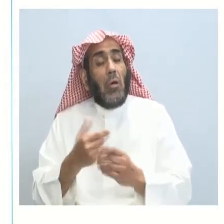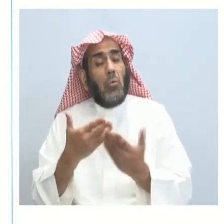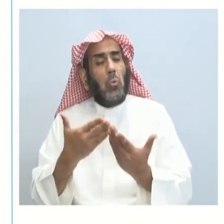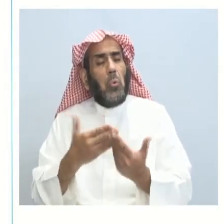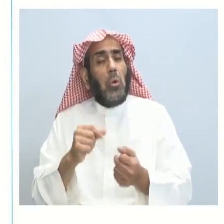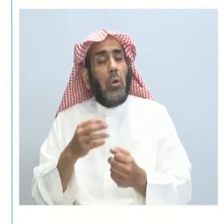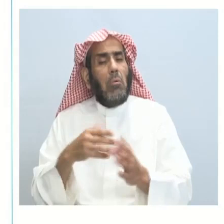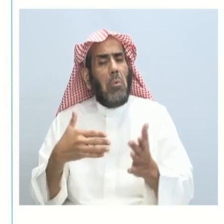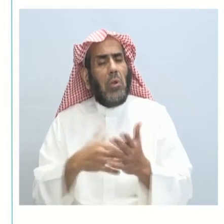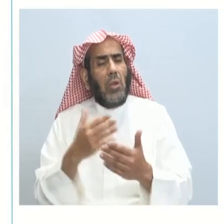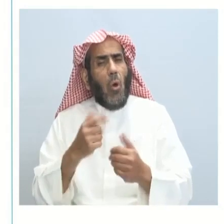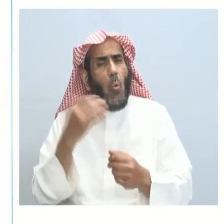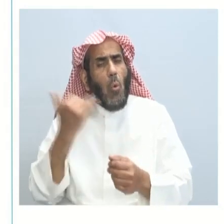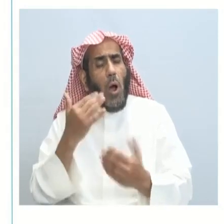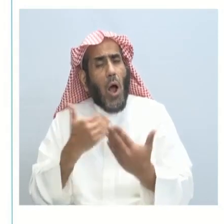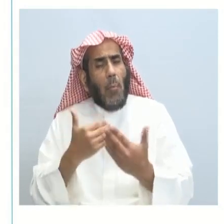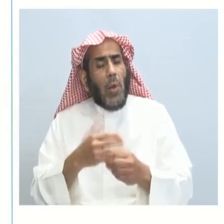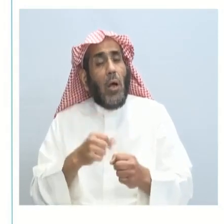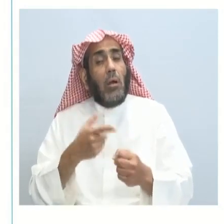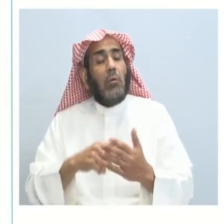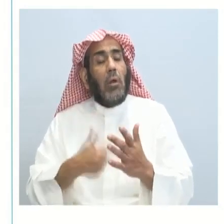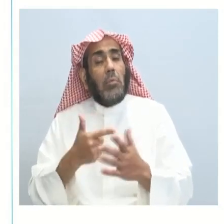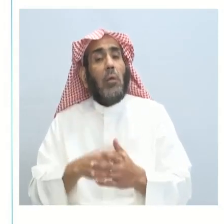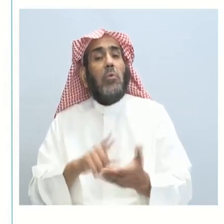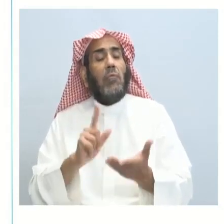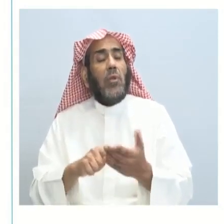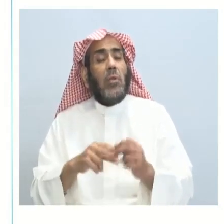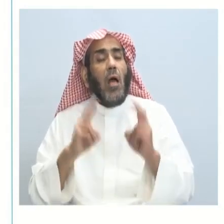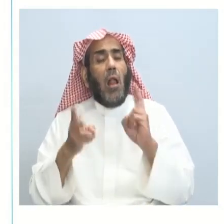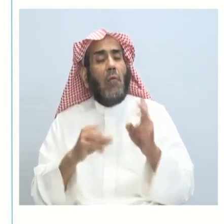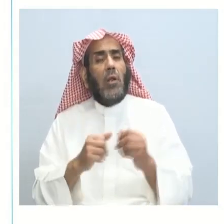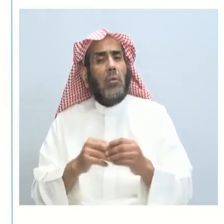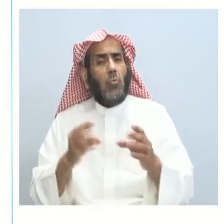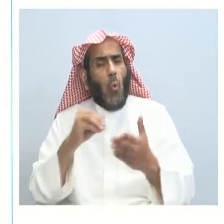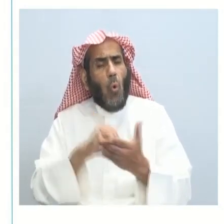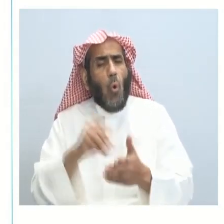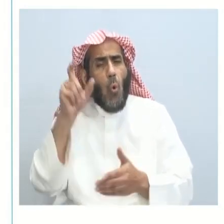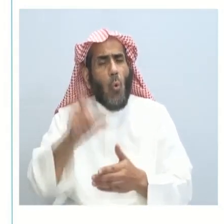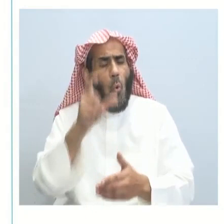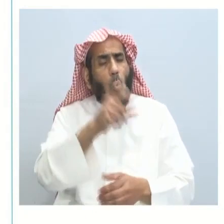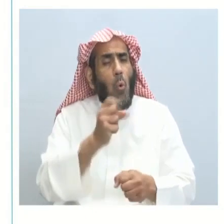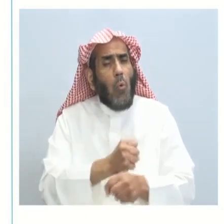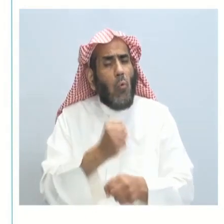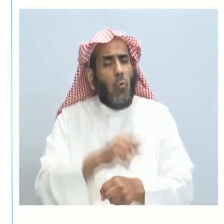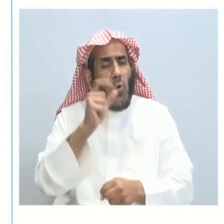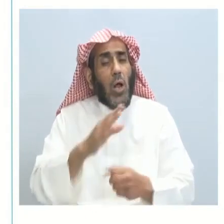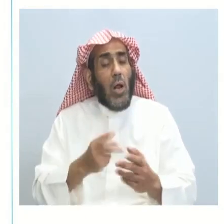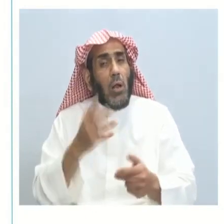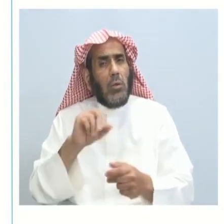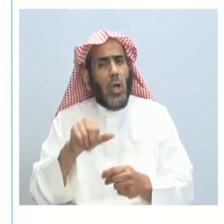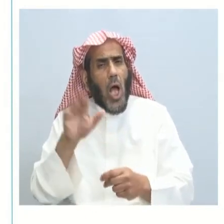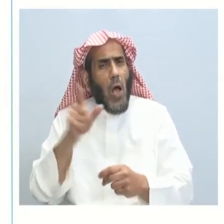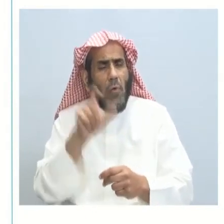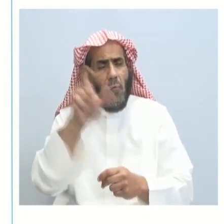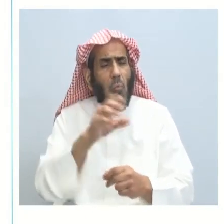يتم قبل ان ننفذ الفعاليه ايضا توافر الموظفين هل استطيع ان اجد